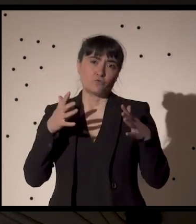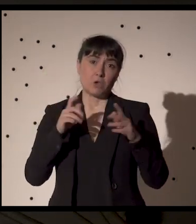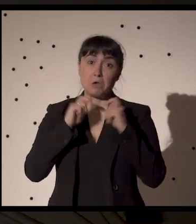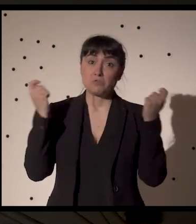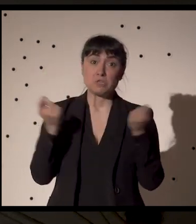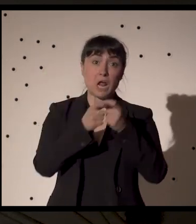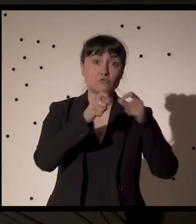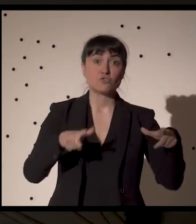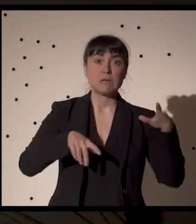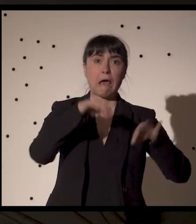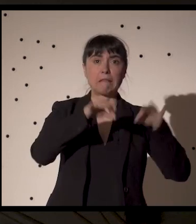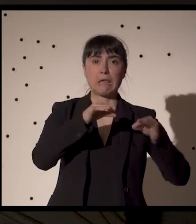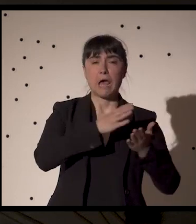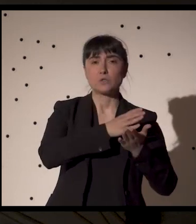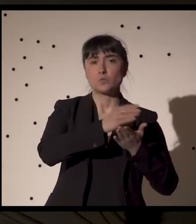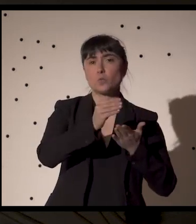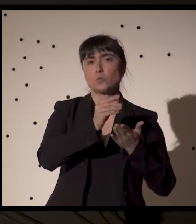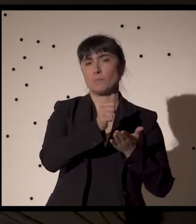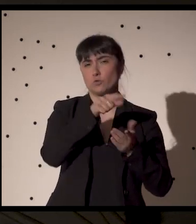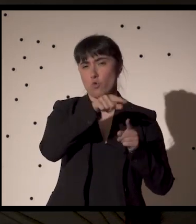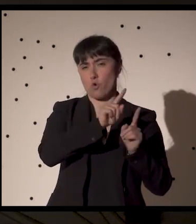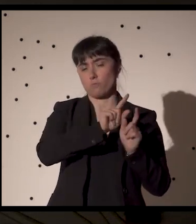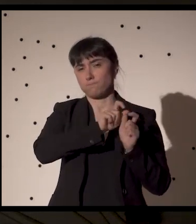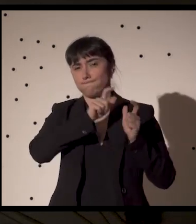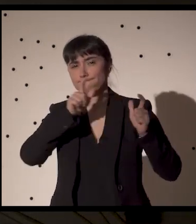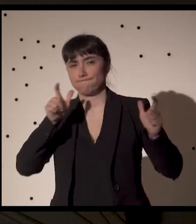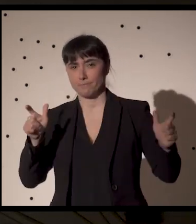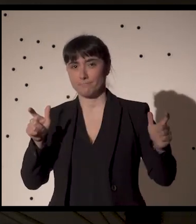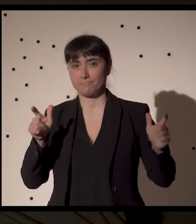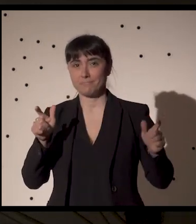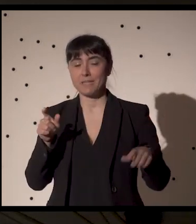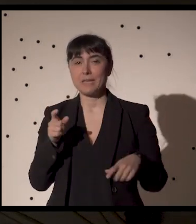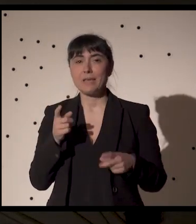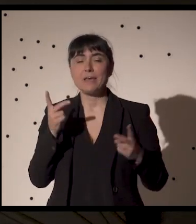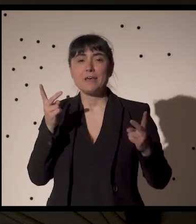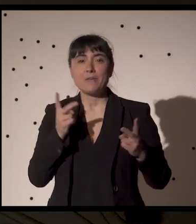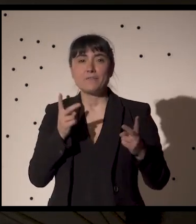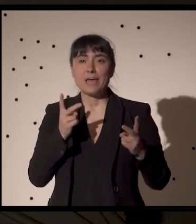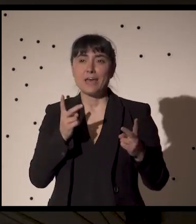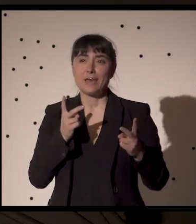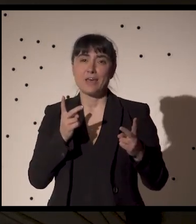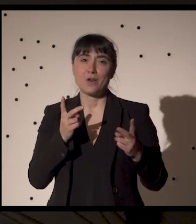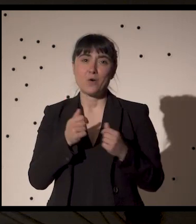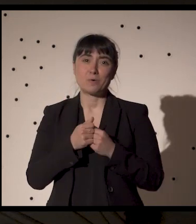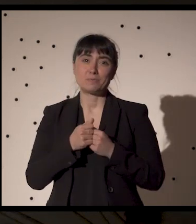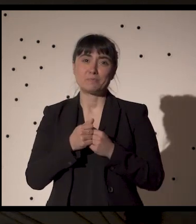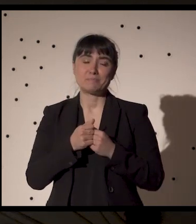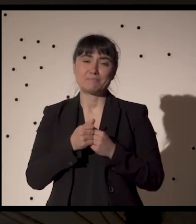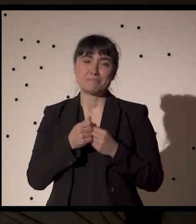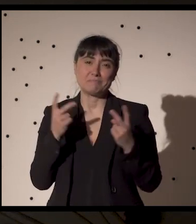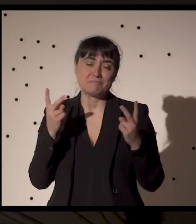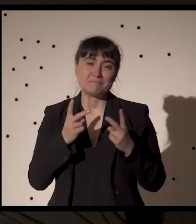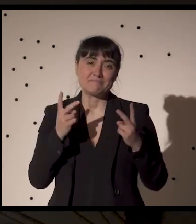cittadino e non soltanto ma per quello che ci riguarda possiamo dire senz'altro che il non è venuto meno